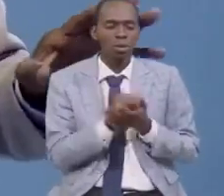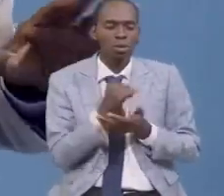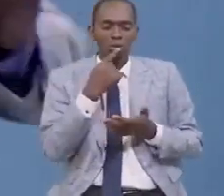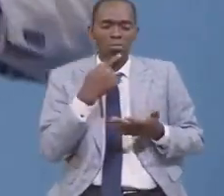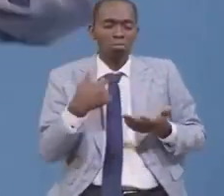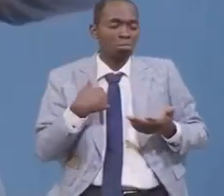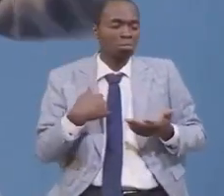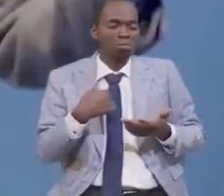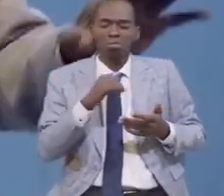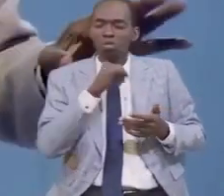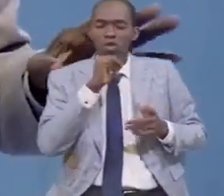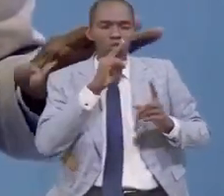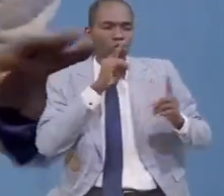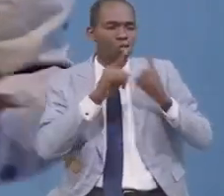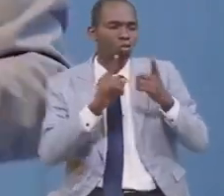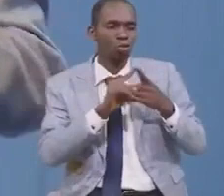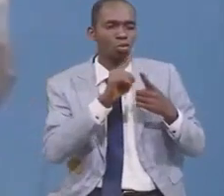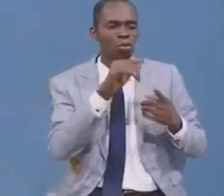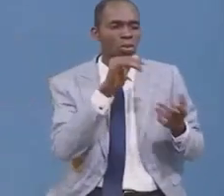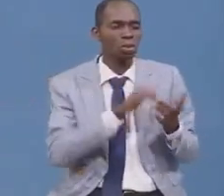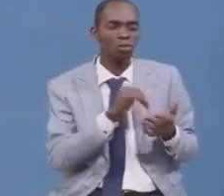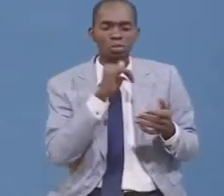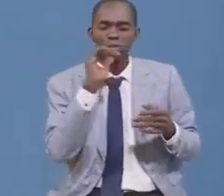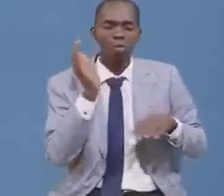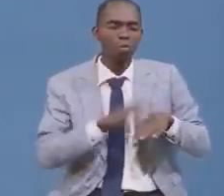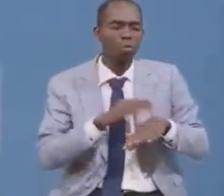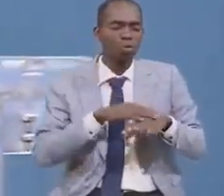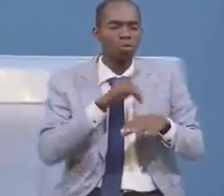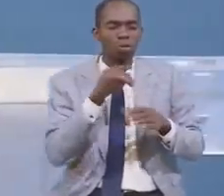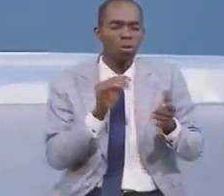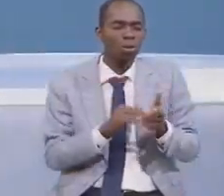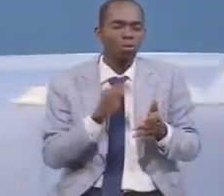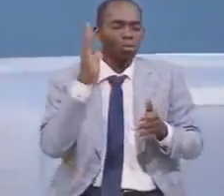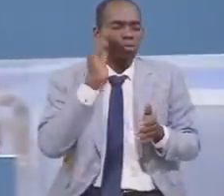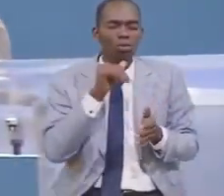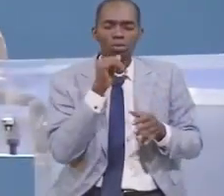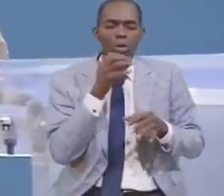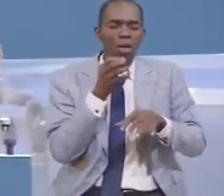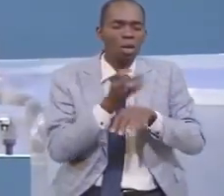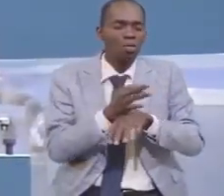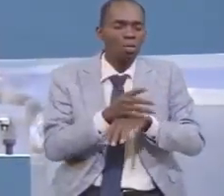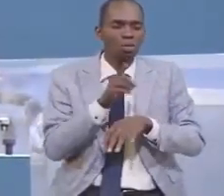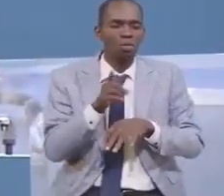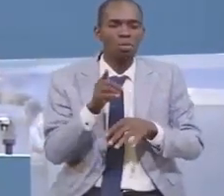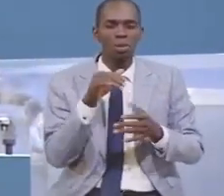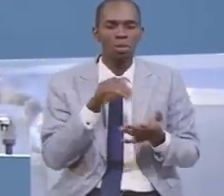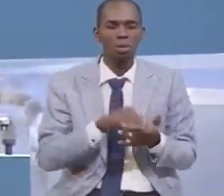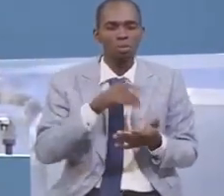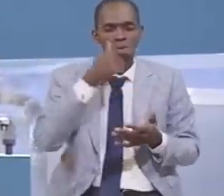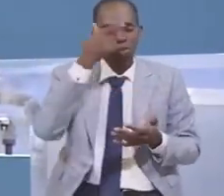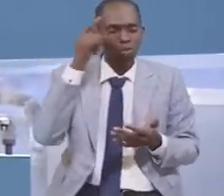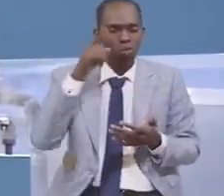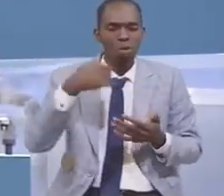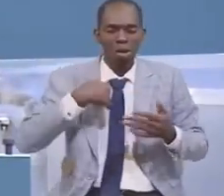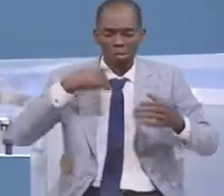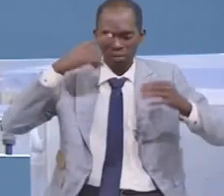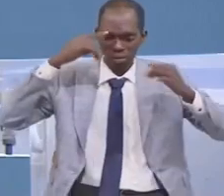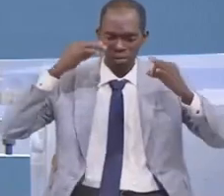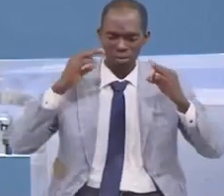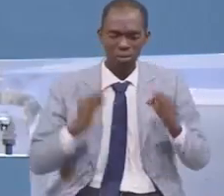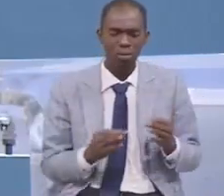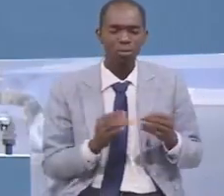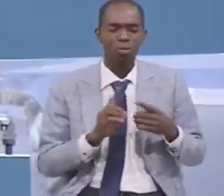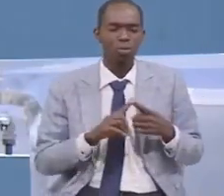you anymore I'll not warn you anymore I'll not advise you anymore because you are bent on your way and you see